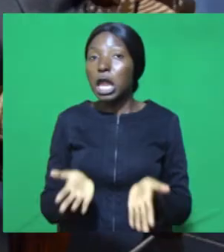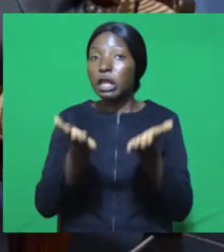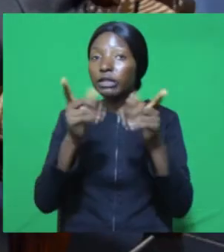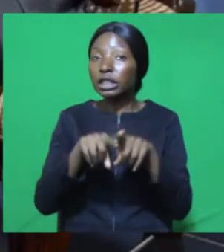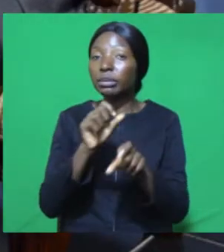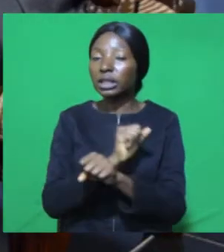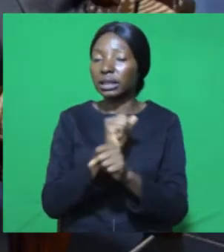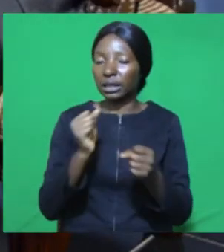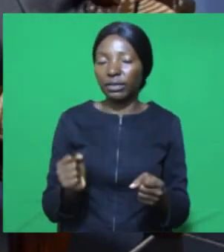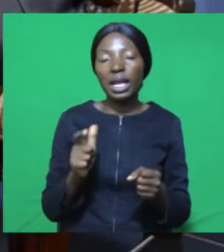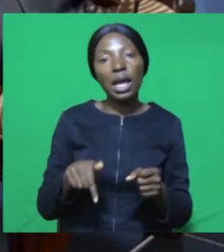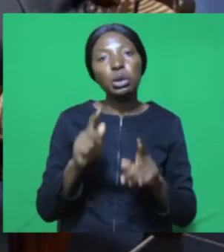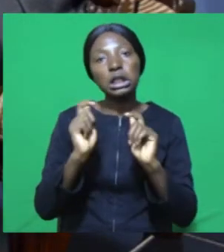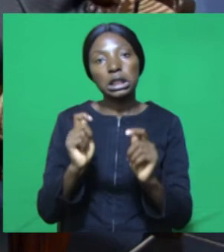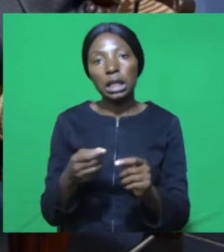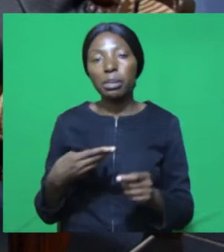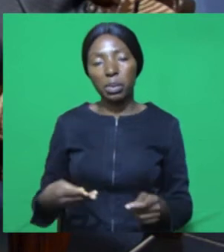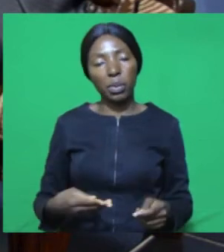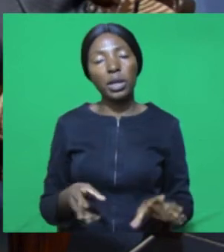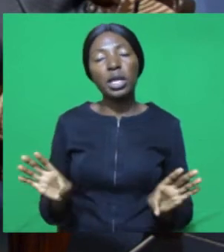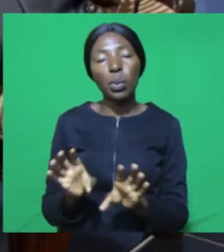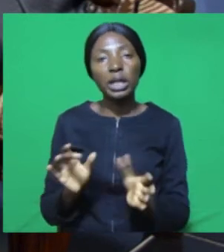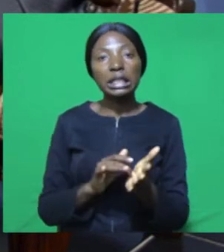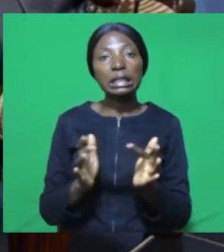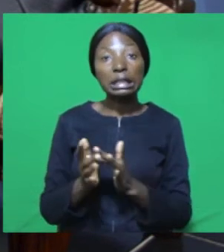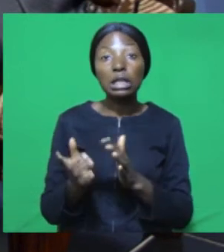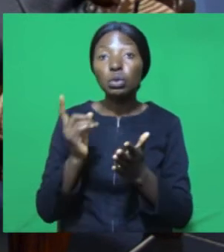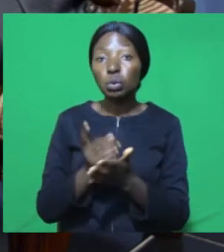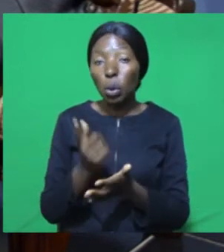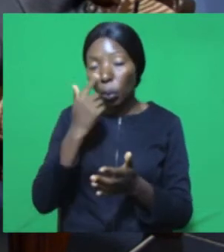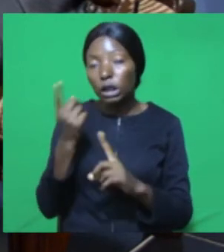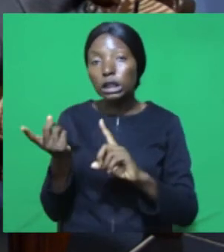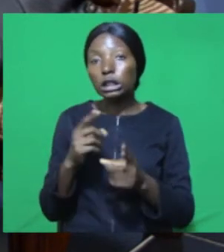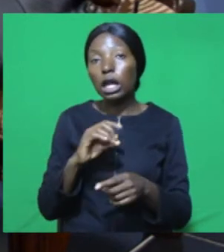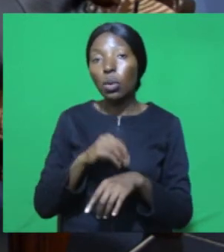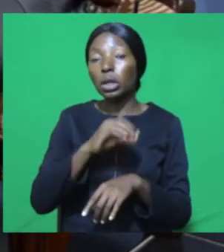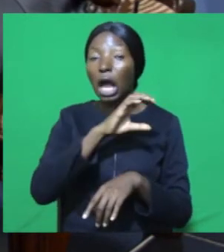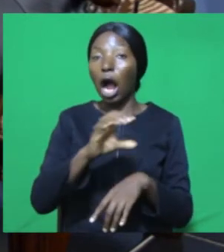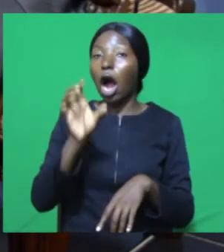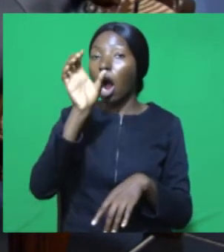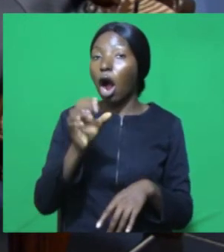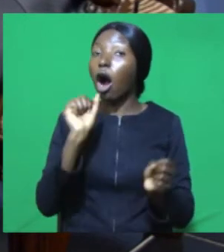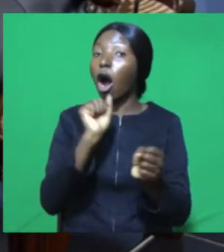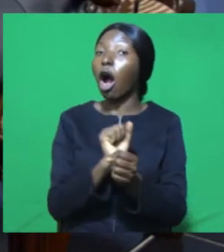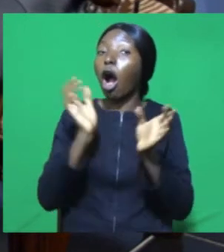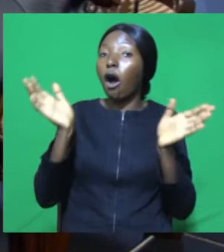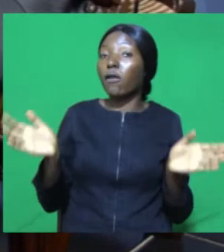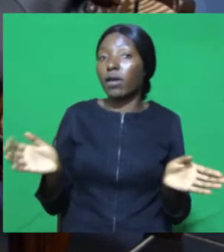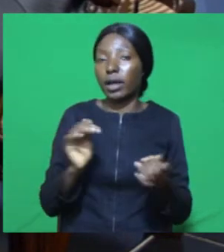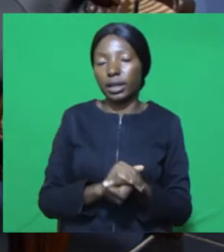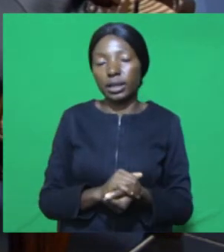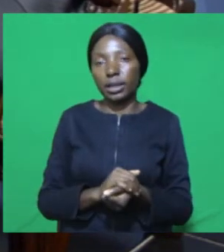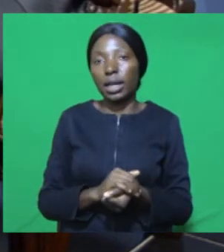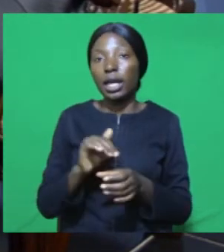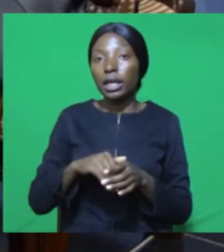samponesa kudzidzisa basa raakabata from Calvary. Achifa. Achifa pakalvary. Right. Iye